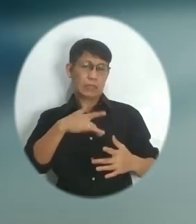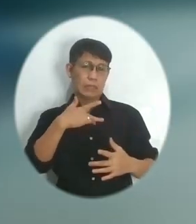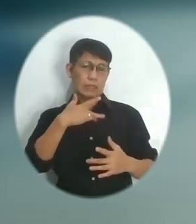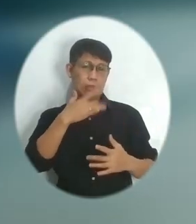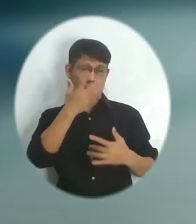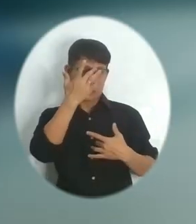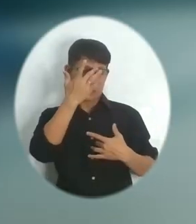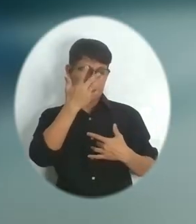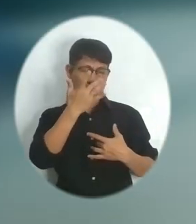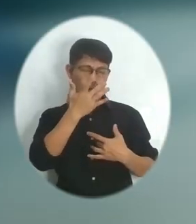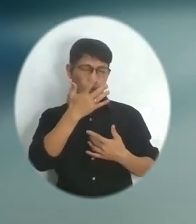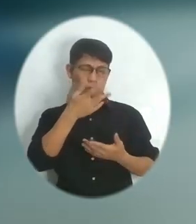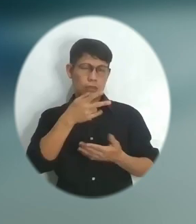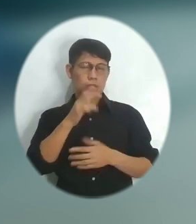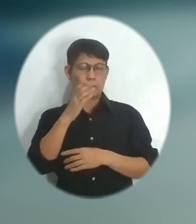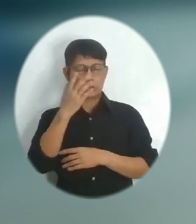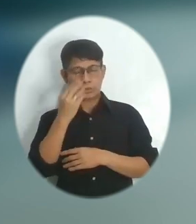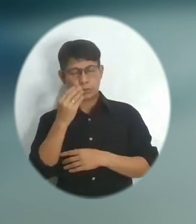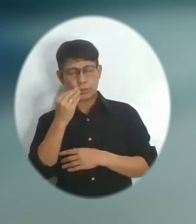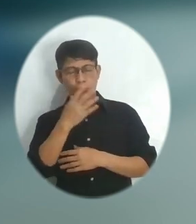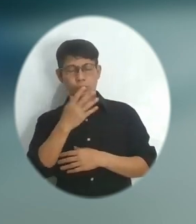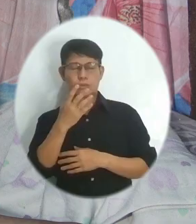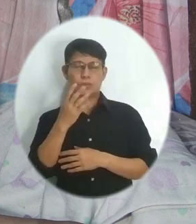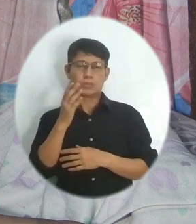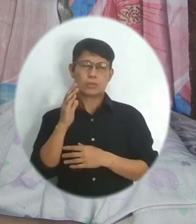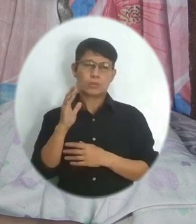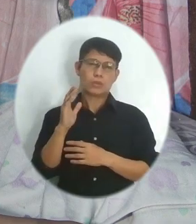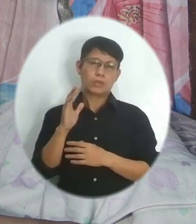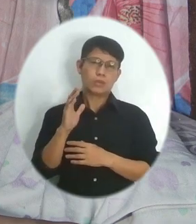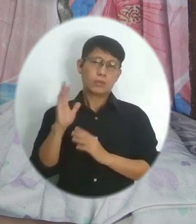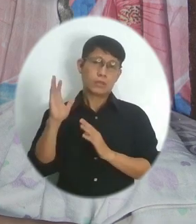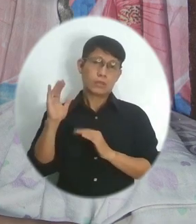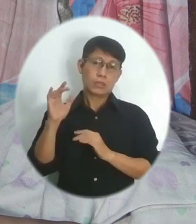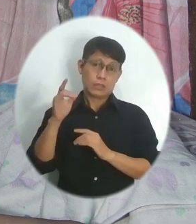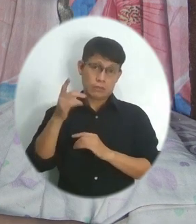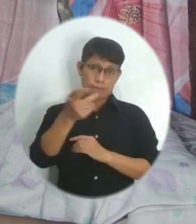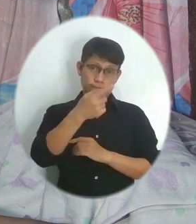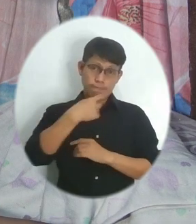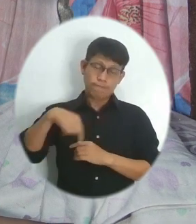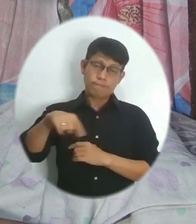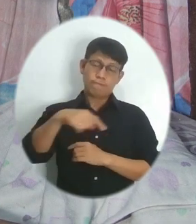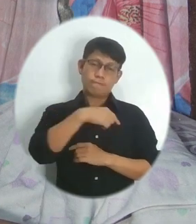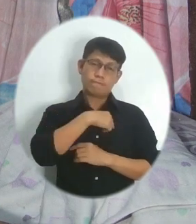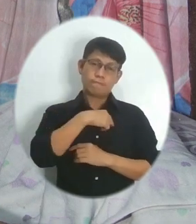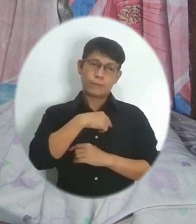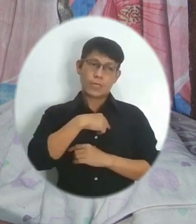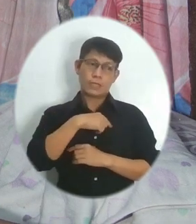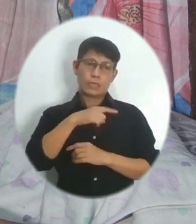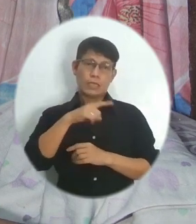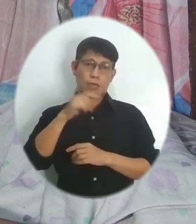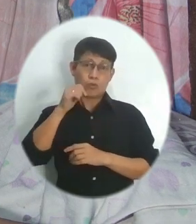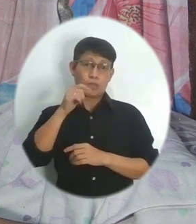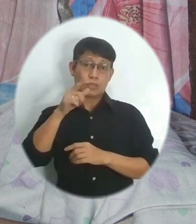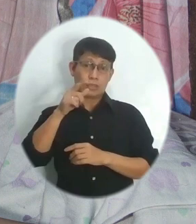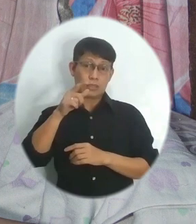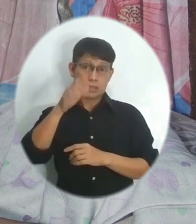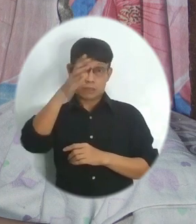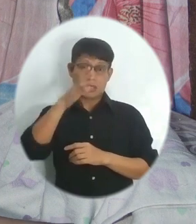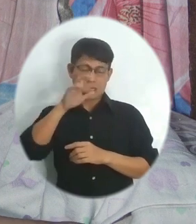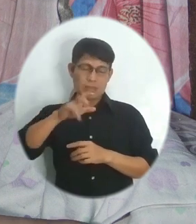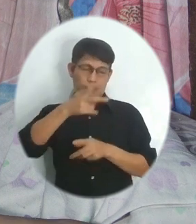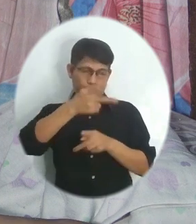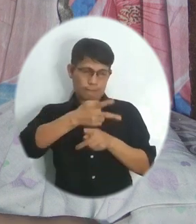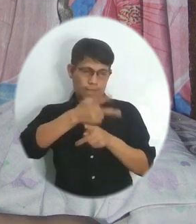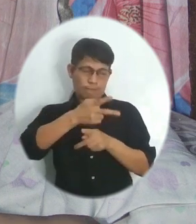maghapon. Yung matuto sa buhay na bawat minuto talagang nakasubaybay sa